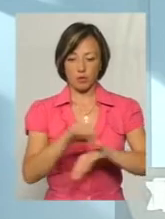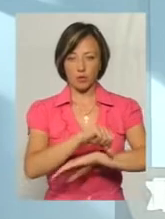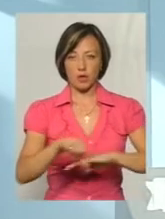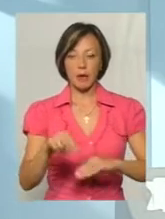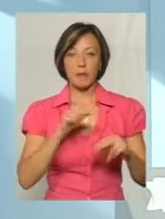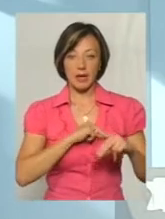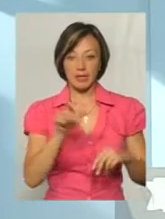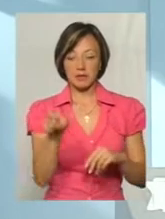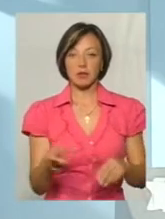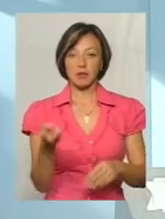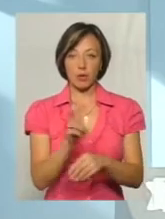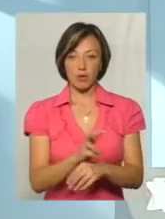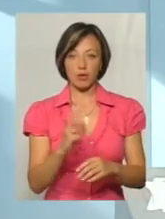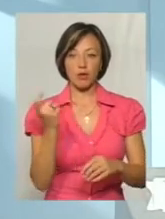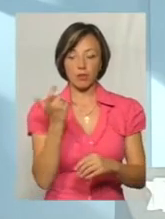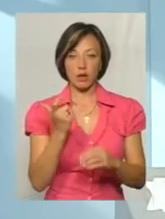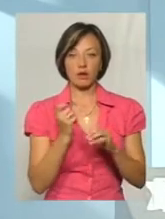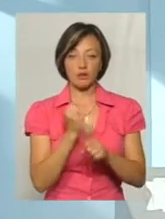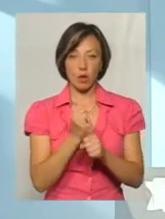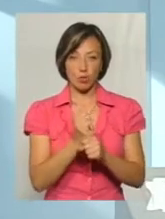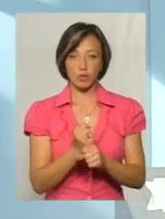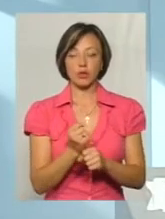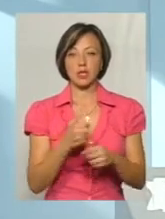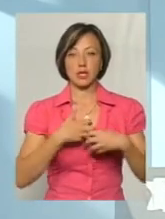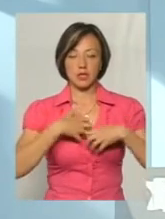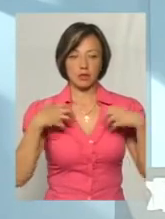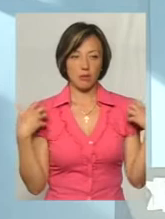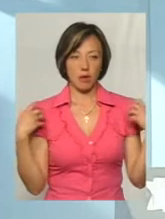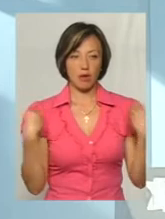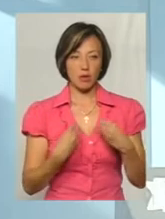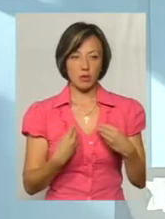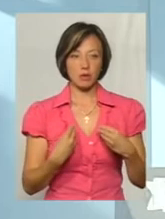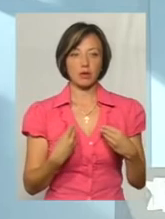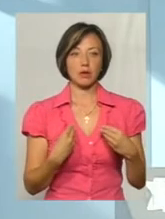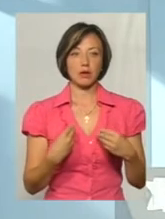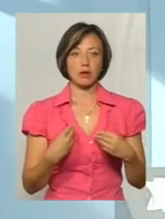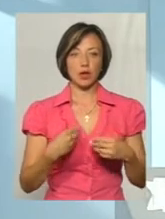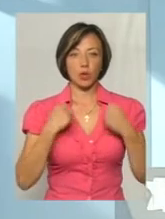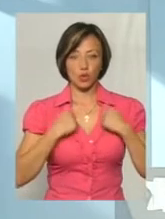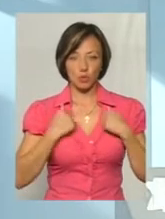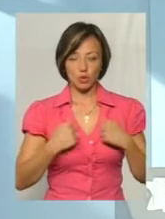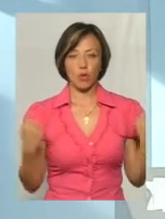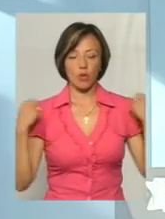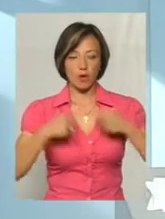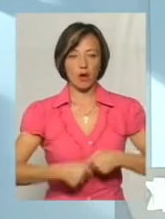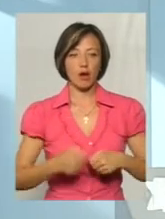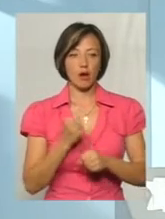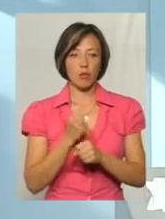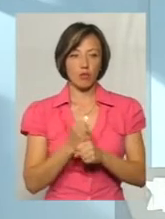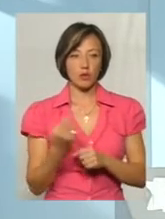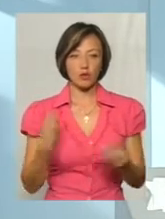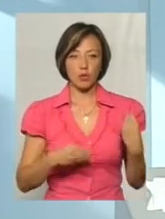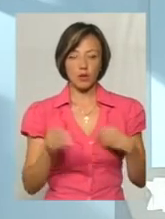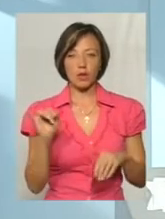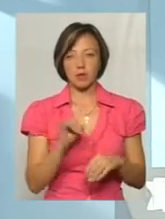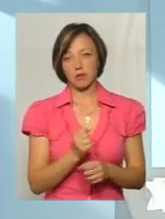Працівник, який приходить в господарство, він знімає свій верхній одяг, проходить душ, одягає робочий одяг і,